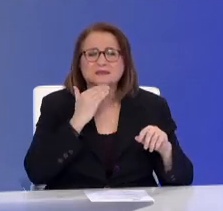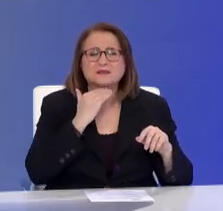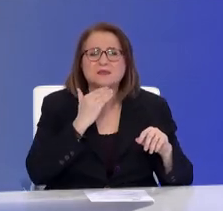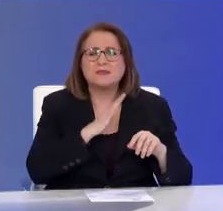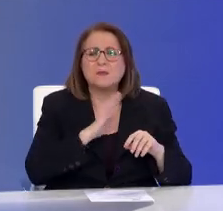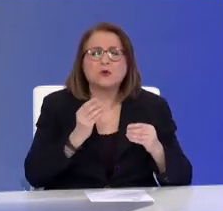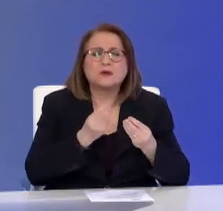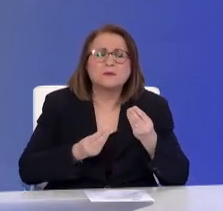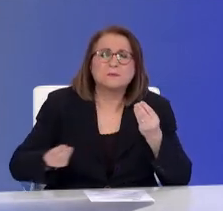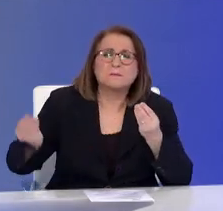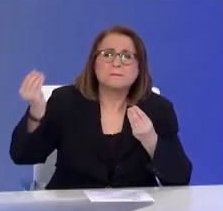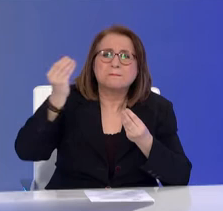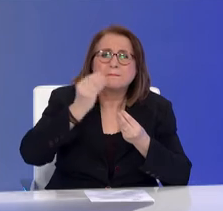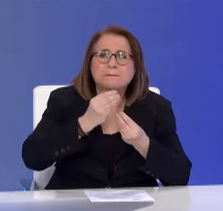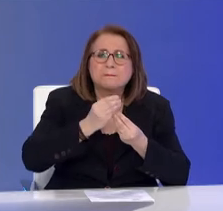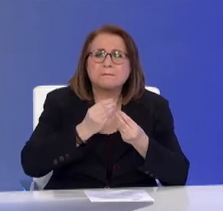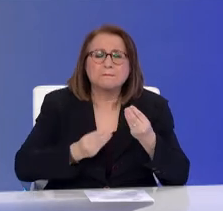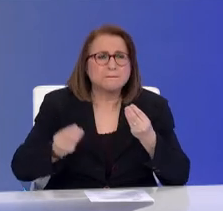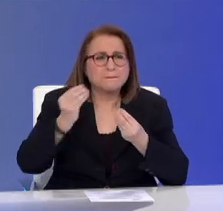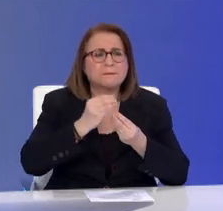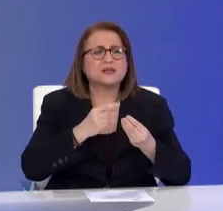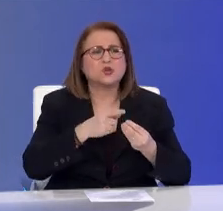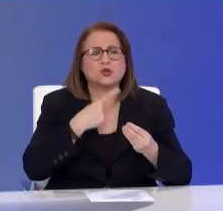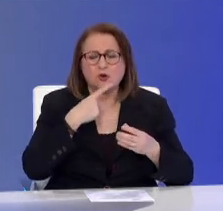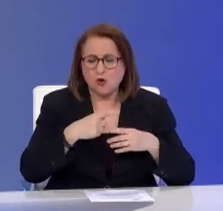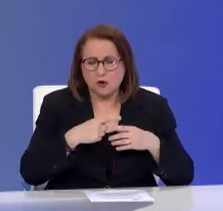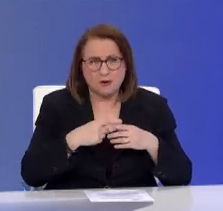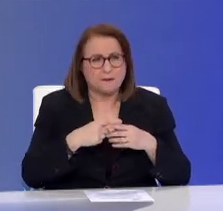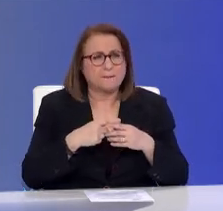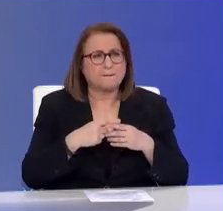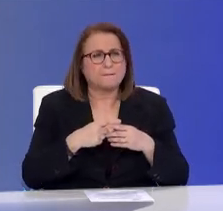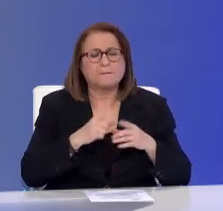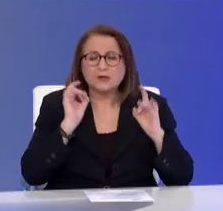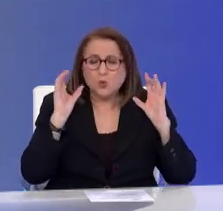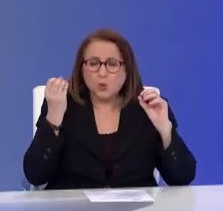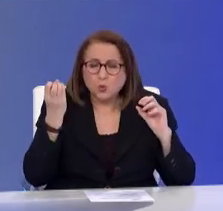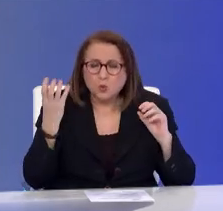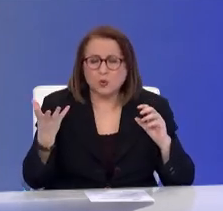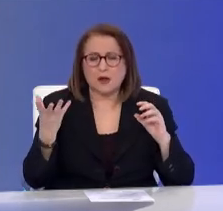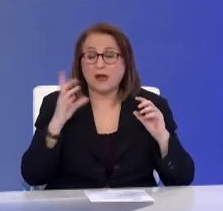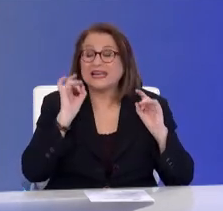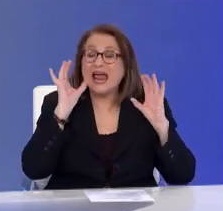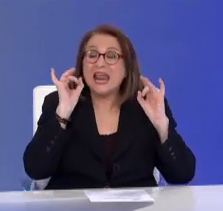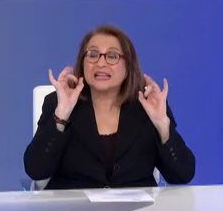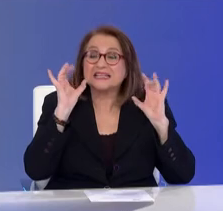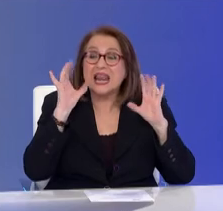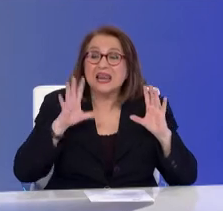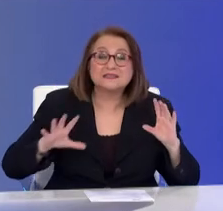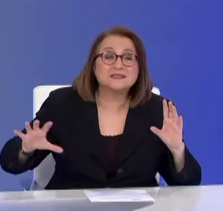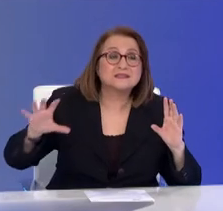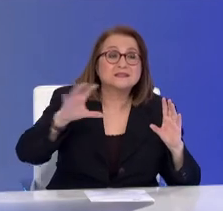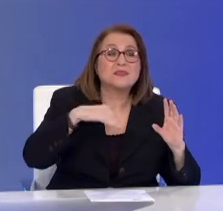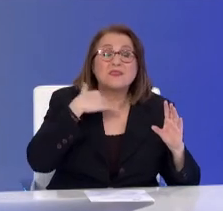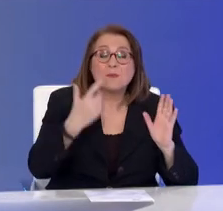περισσότερο τον ενστερνισμό, καμία πολιτεία μάλλον δεν μπορεί να εκφράσει καλύτερα